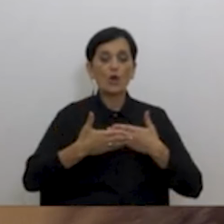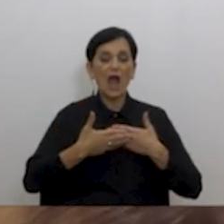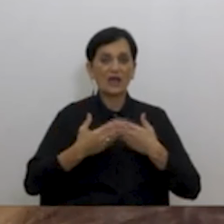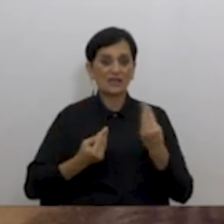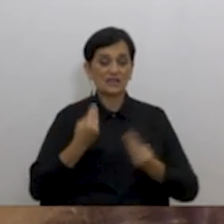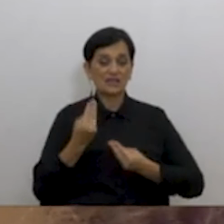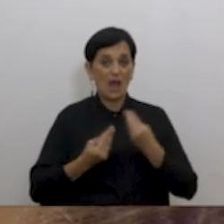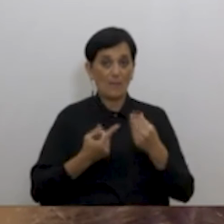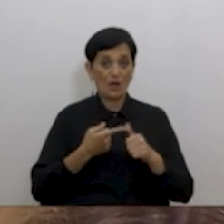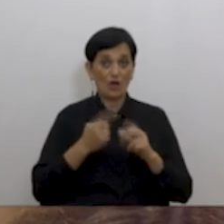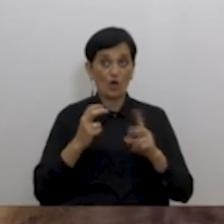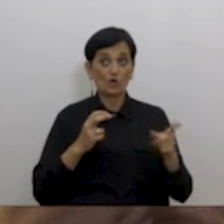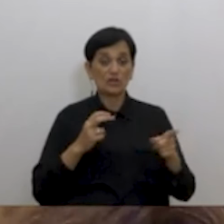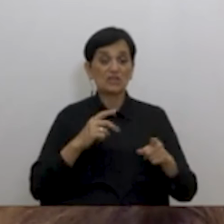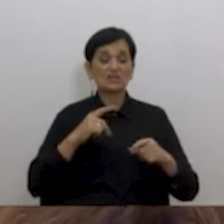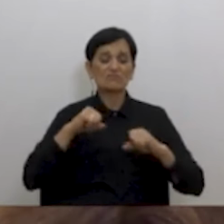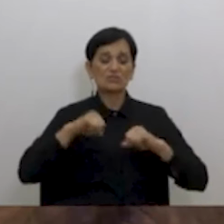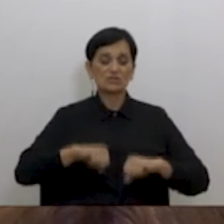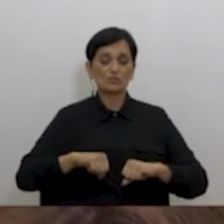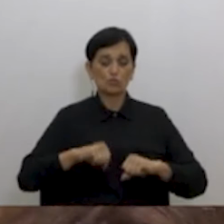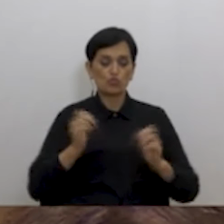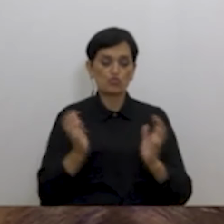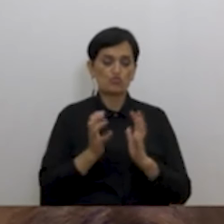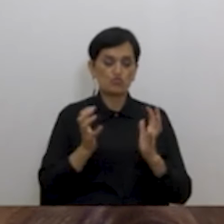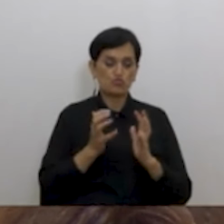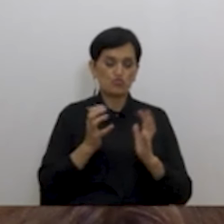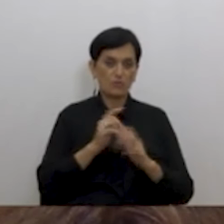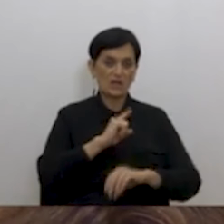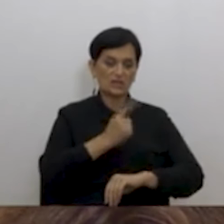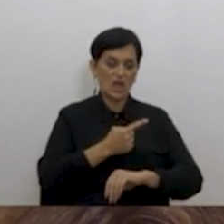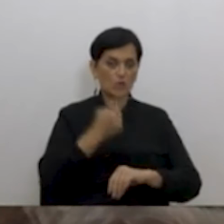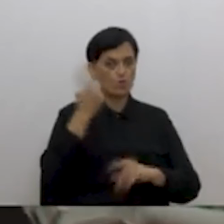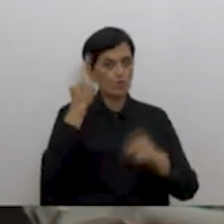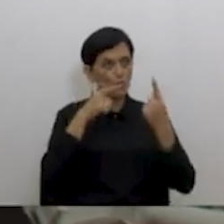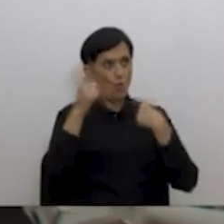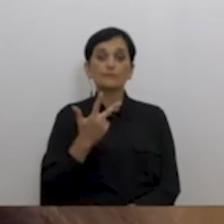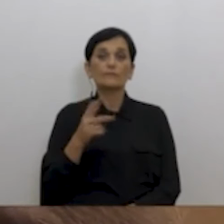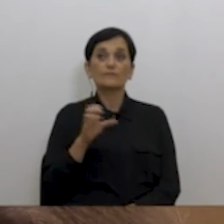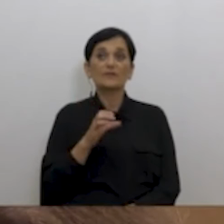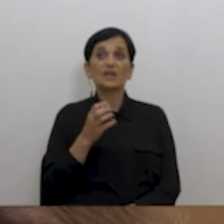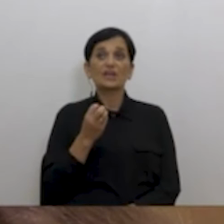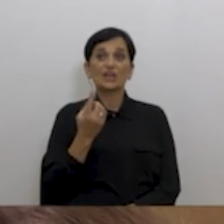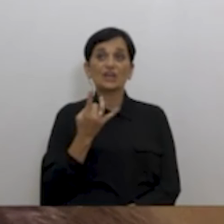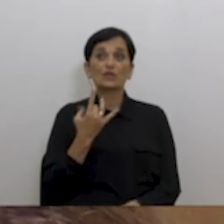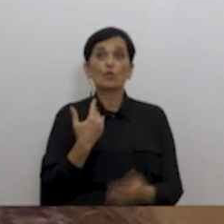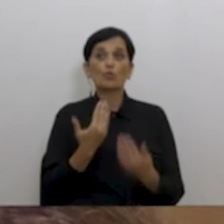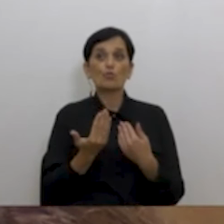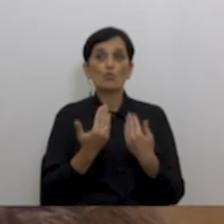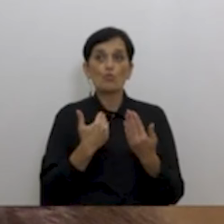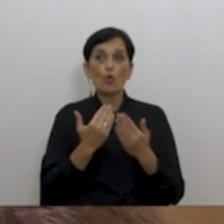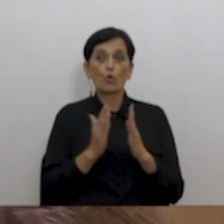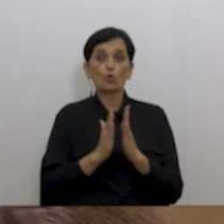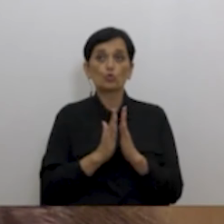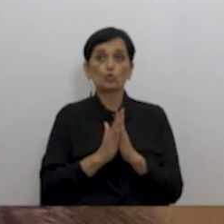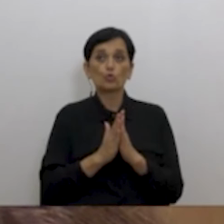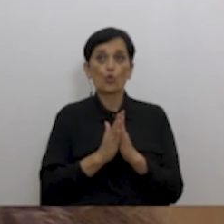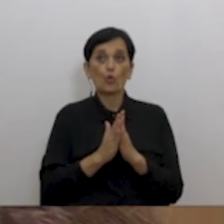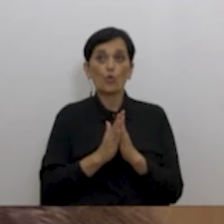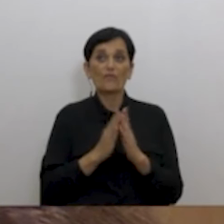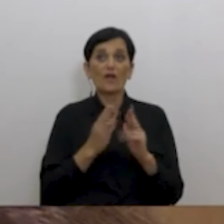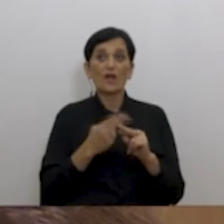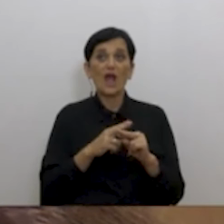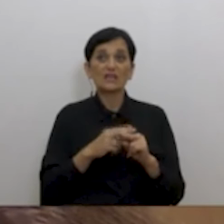საუბრობთ ძალაუფლების შენარჩუნებაზე და ხანდრას მოიგონებ და ხანდრას ეს ადამიანები მოგმართავთ თხოვნით და ეს